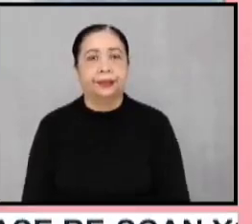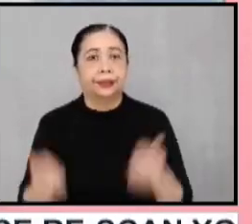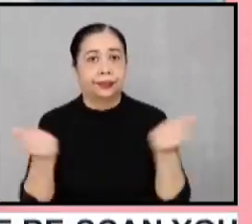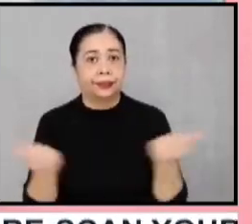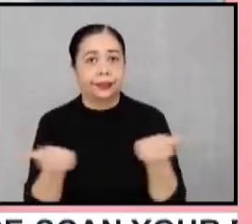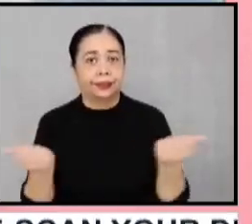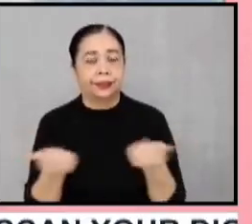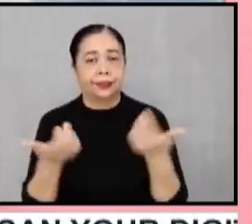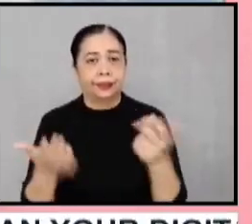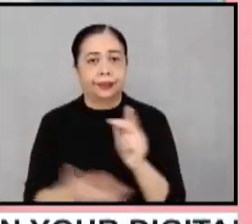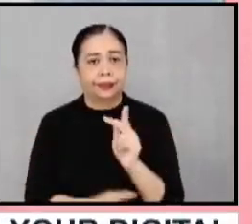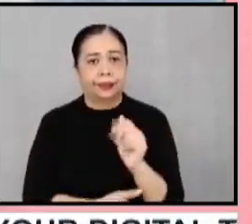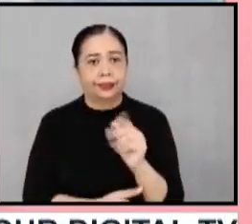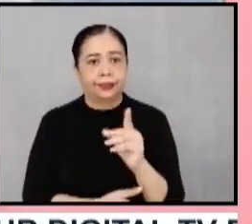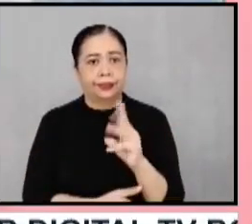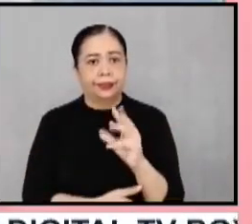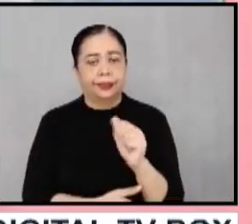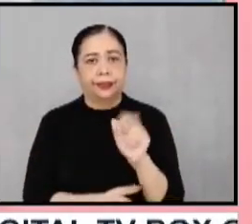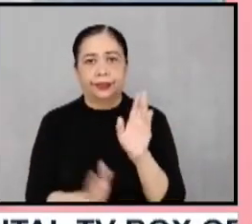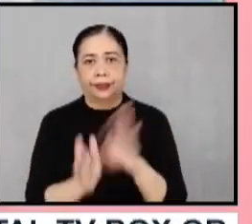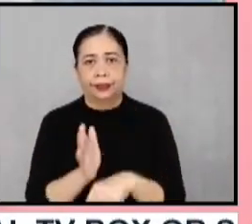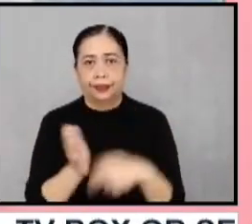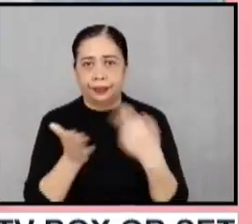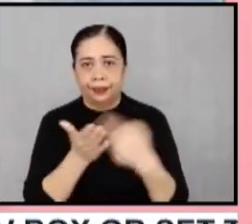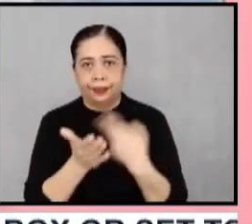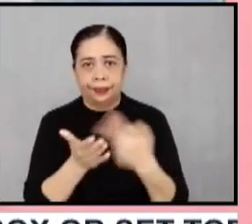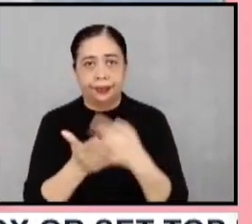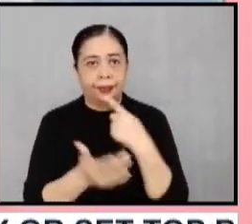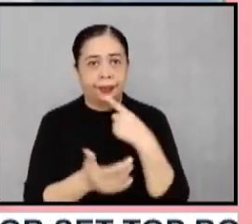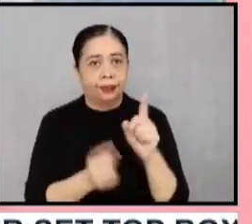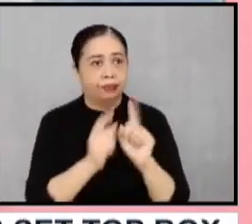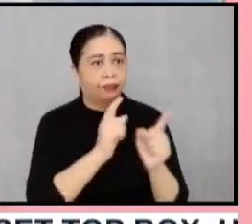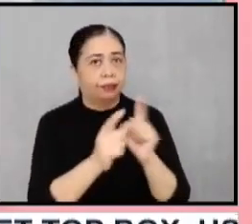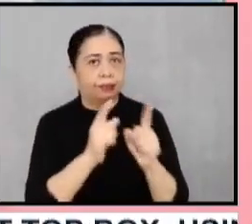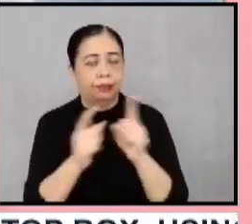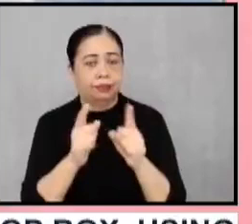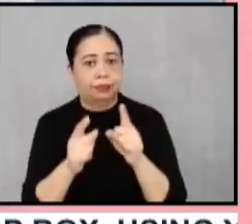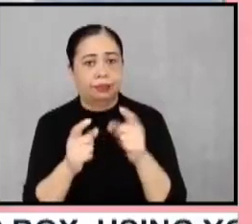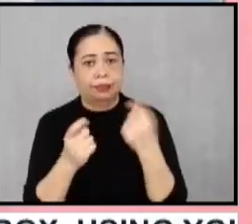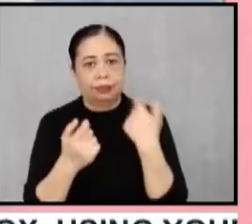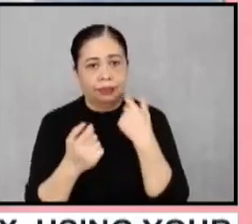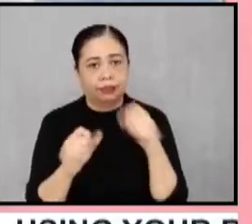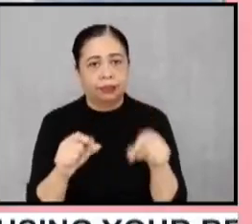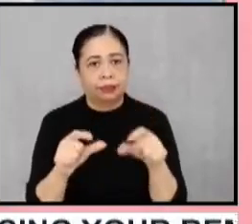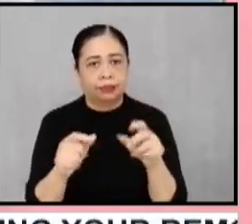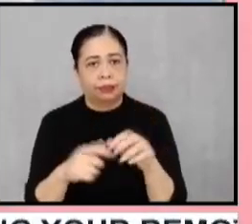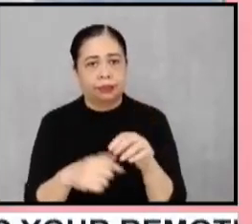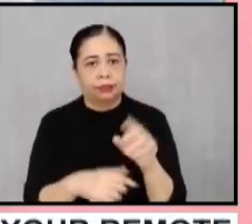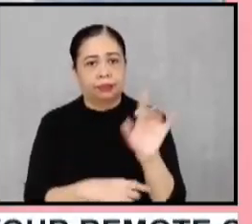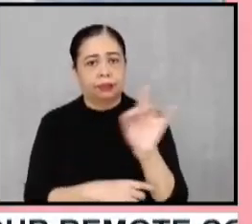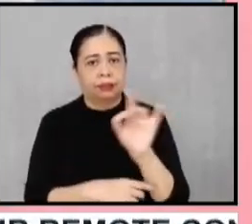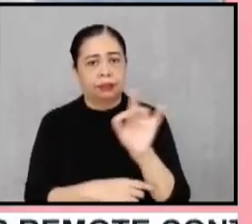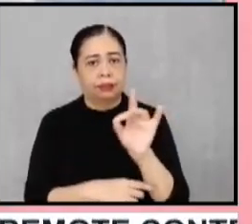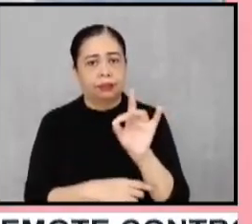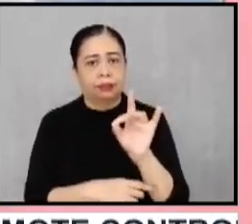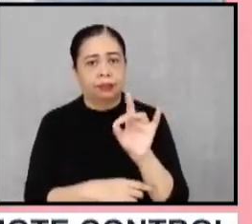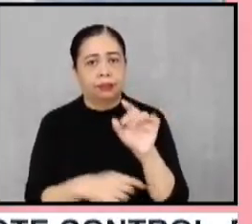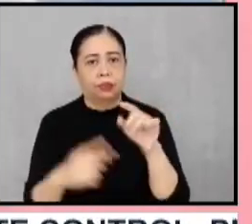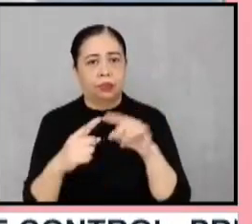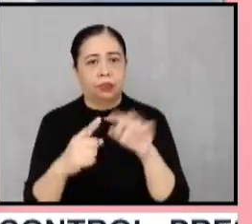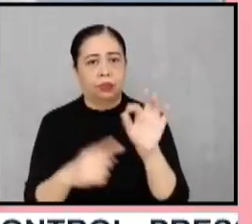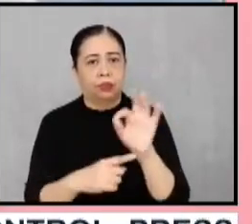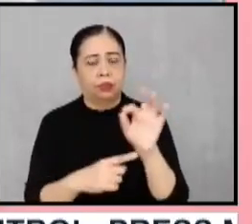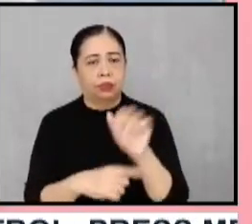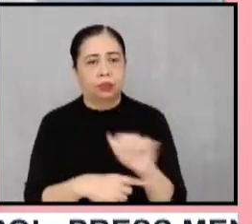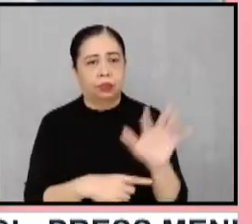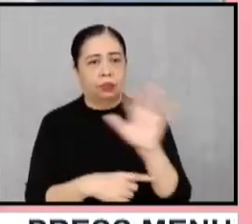Kadiwa Outlet ang murang bigas, ayon sa mga nakausap nating tindera kanina, alas 8 hanggang alas 9 ngayong umaga, magsisimula